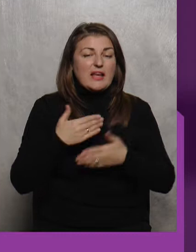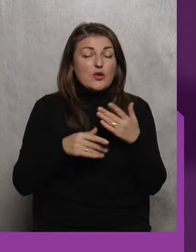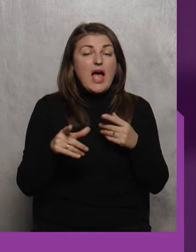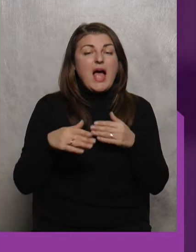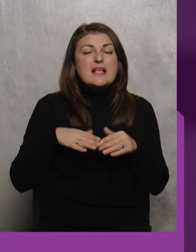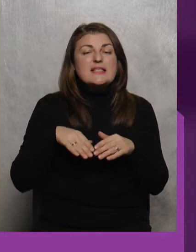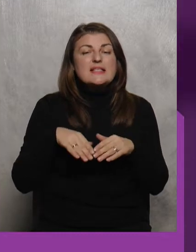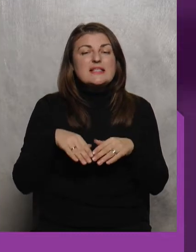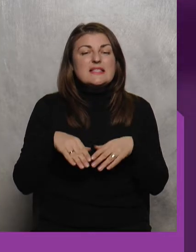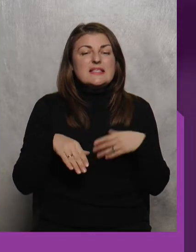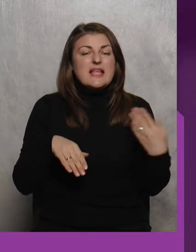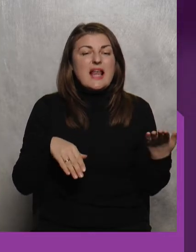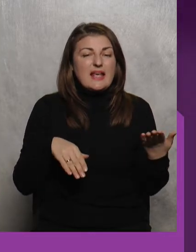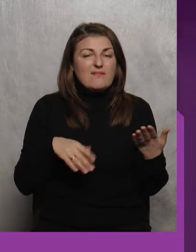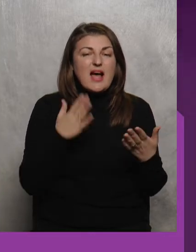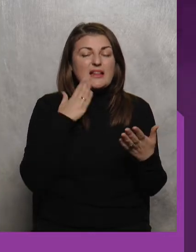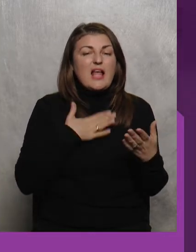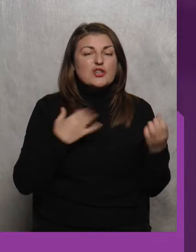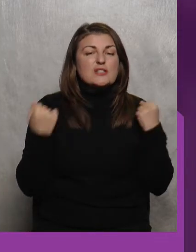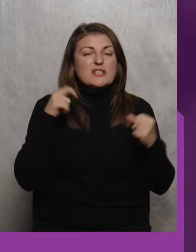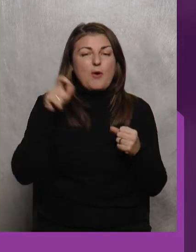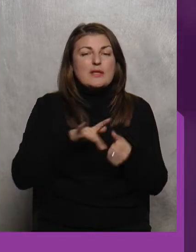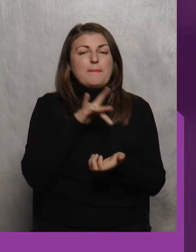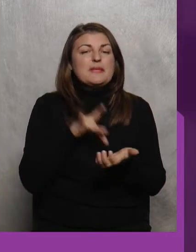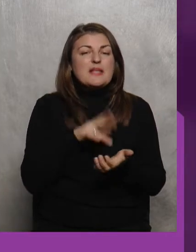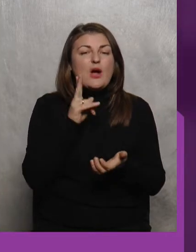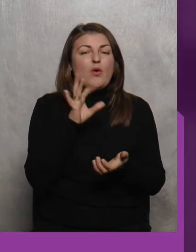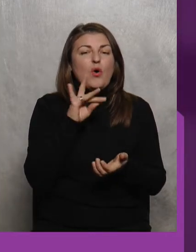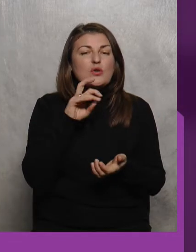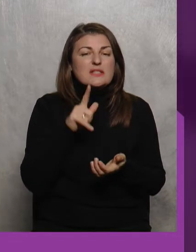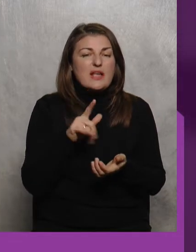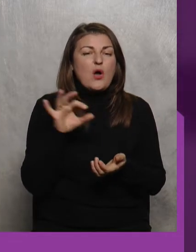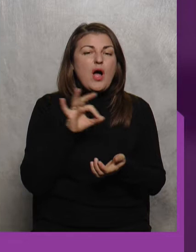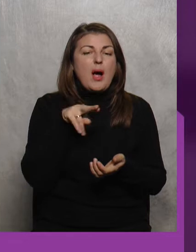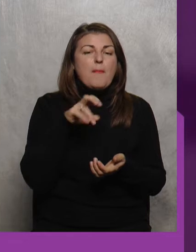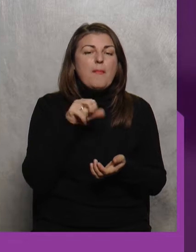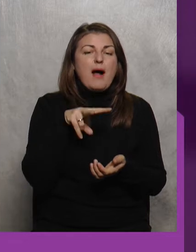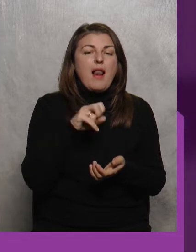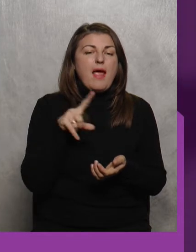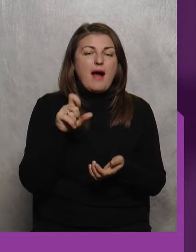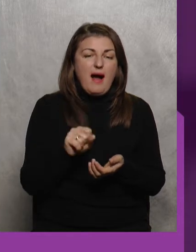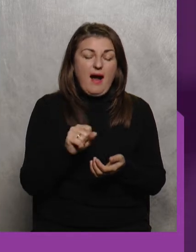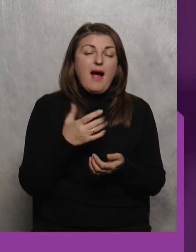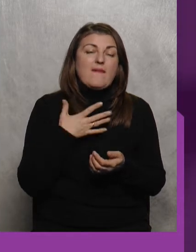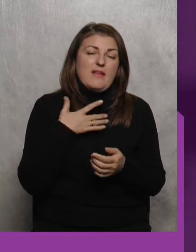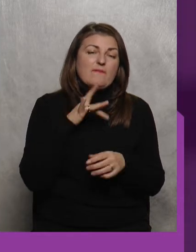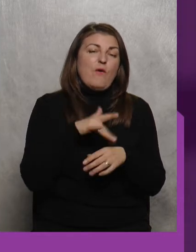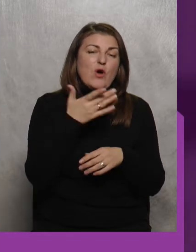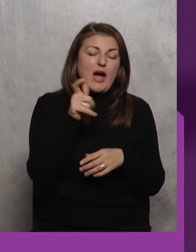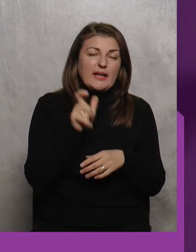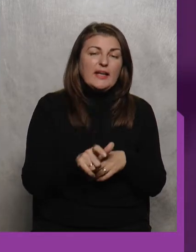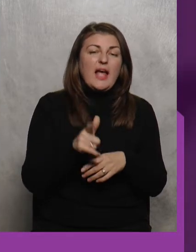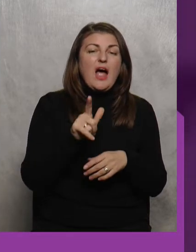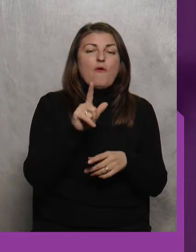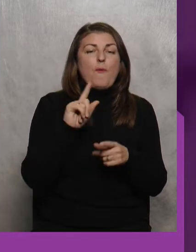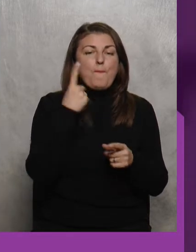нас наш спортсмен з міста Кореснення Олександр Палєха, відповідно, наш фаворит цієї категорії,